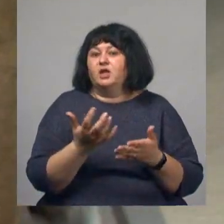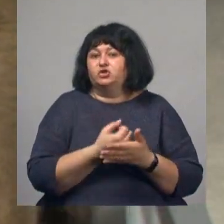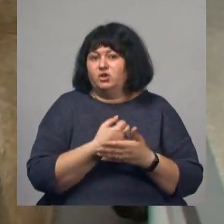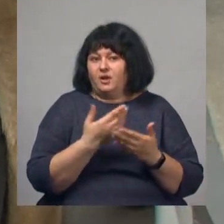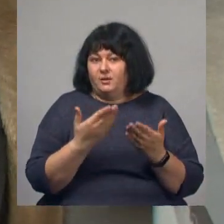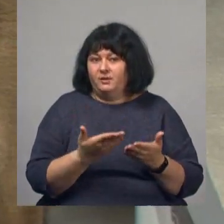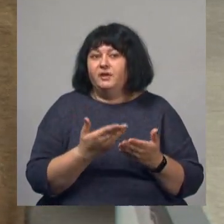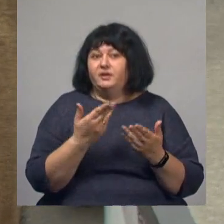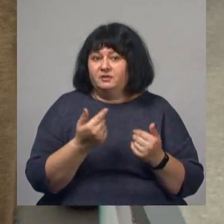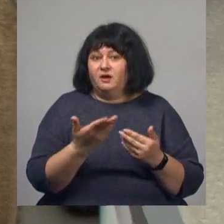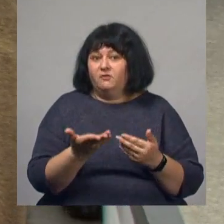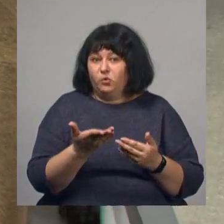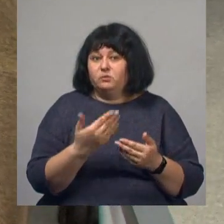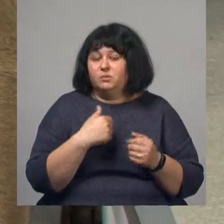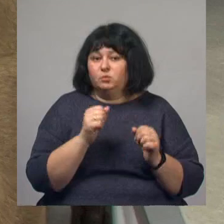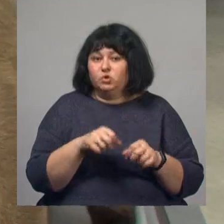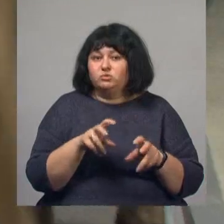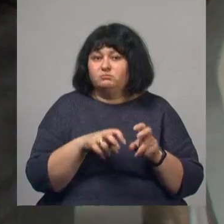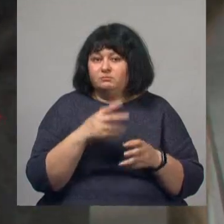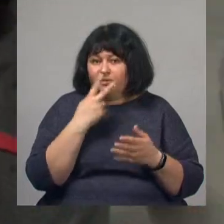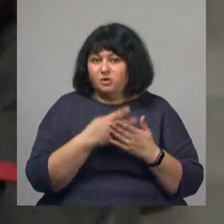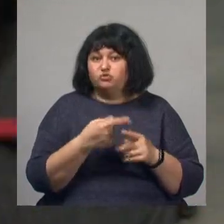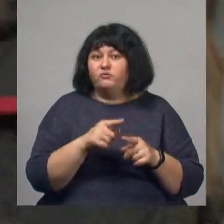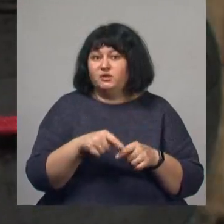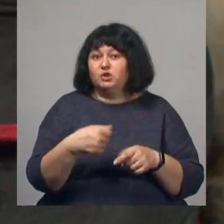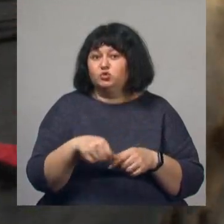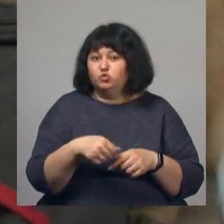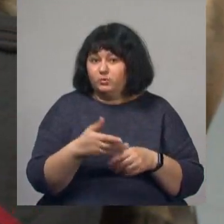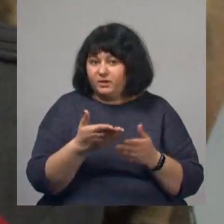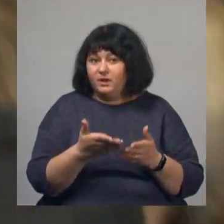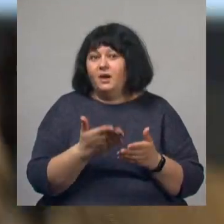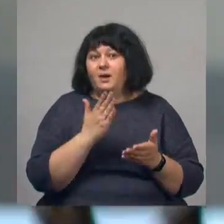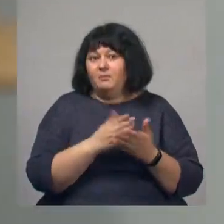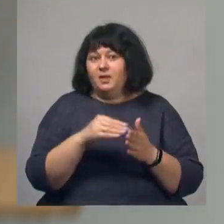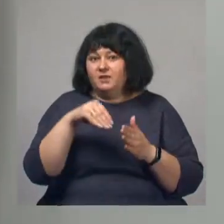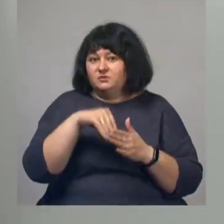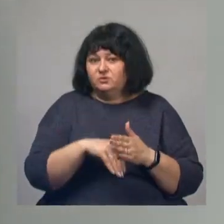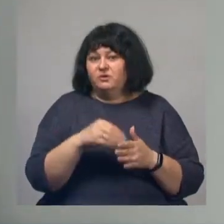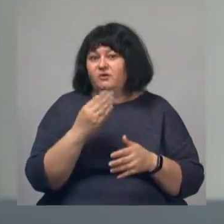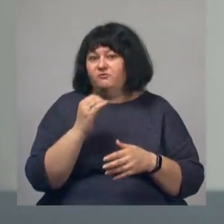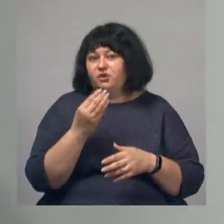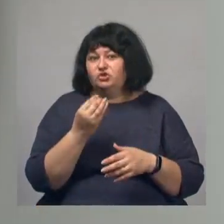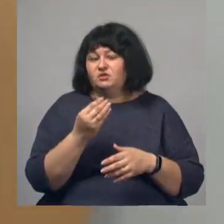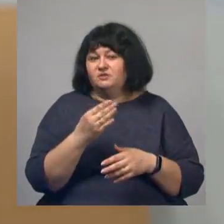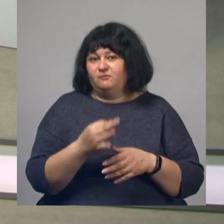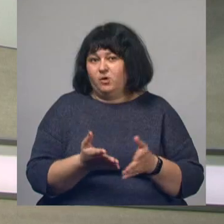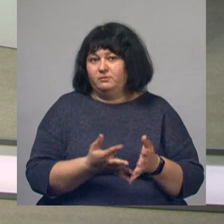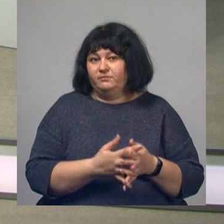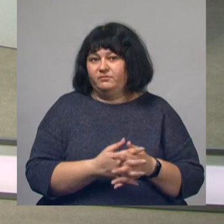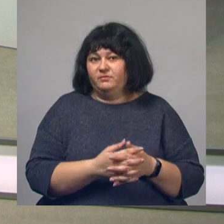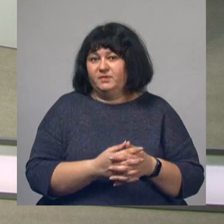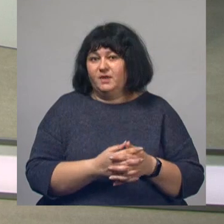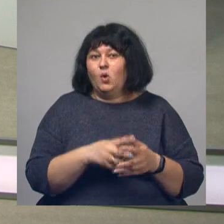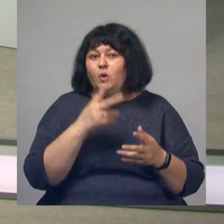Да? Да, вот, пожалуйста, мы можем продемонстрировать, что в этой сумке было заложено вещество. Вот,